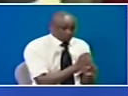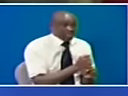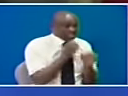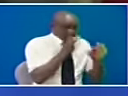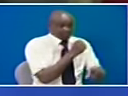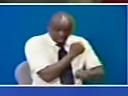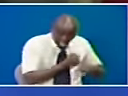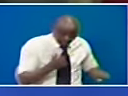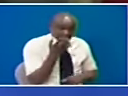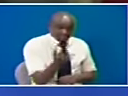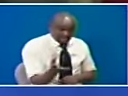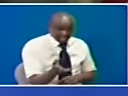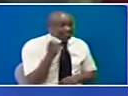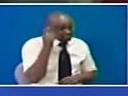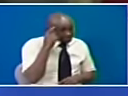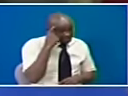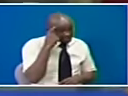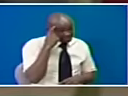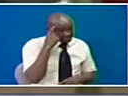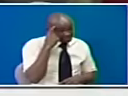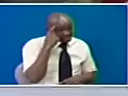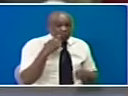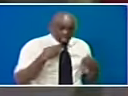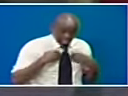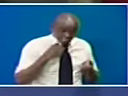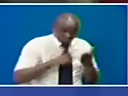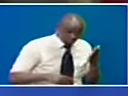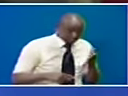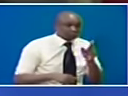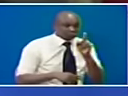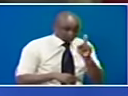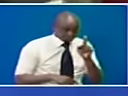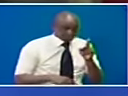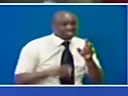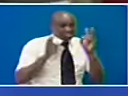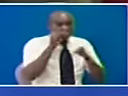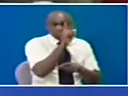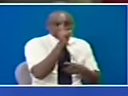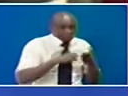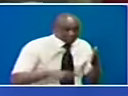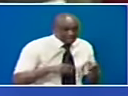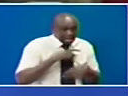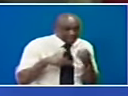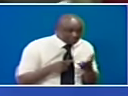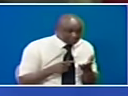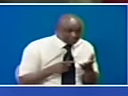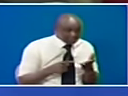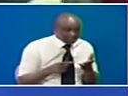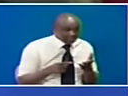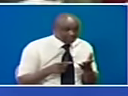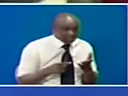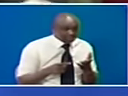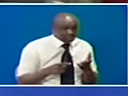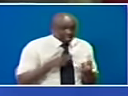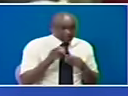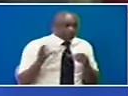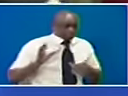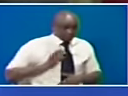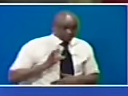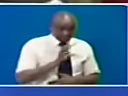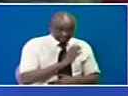hawatafanya hivyo, pia kumbuka kwamba kuna jambo, swala moja ambalo pia limezungumziwa ni kwamba ile swala la ile committee